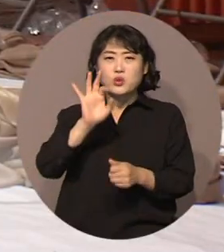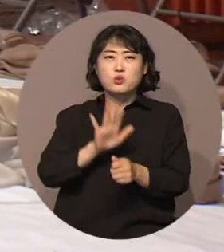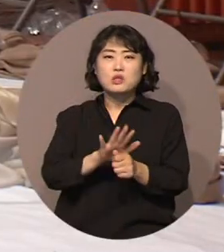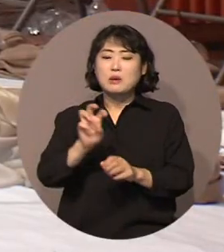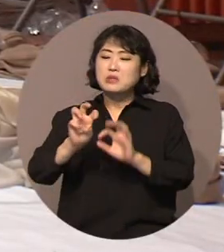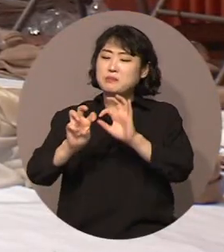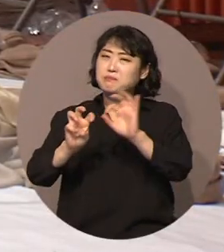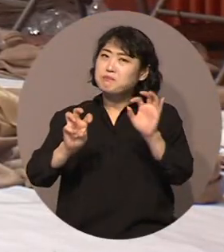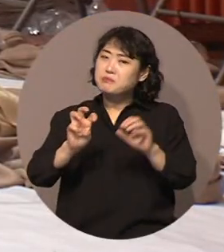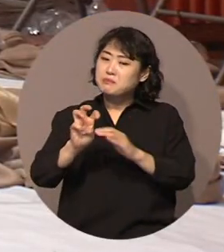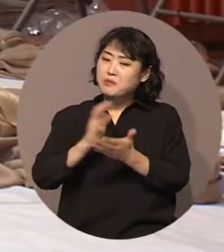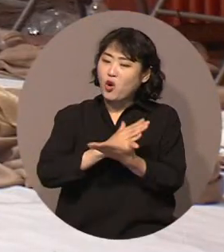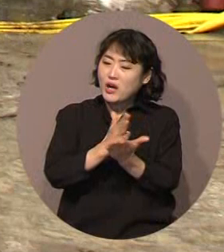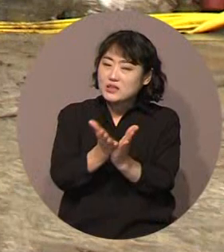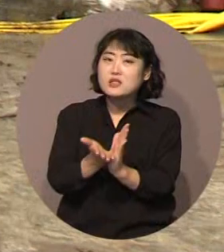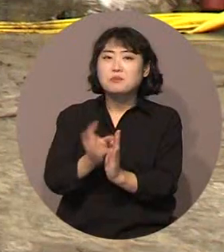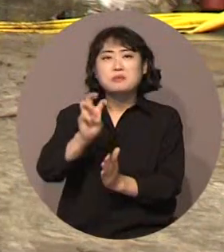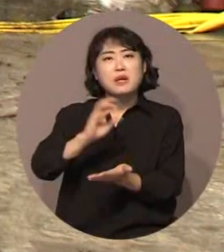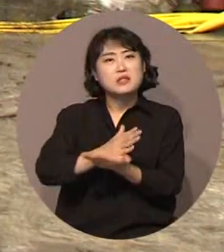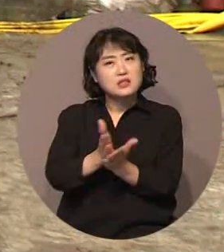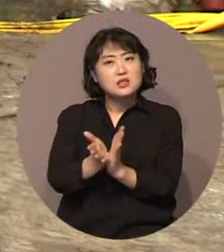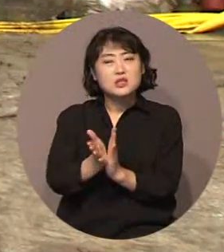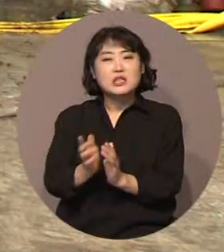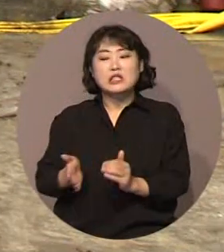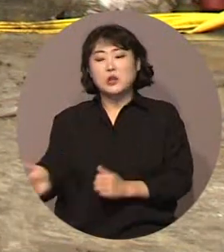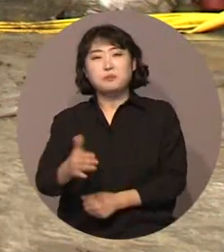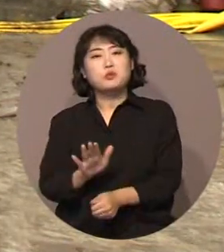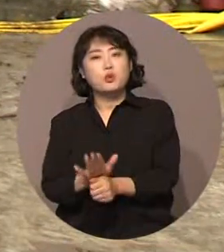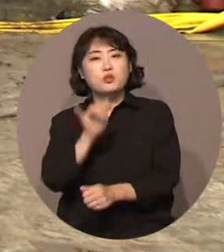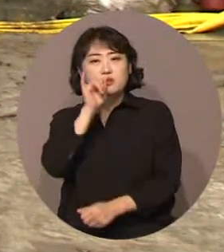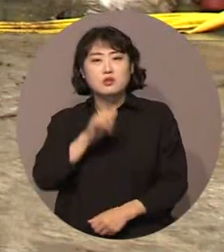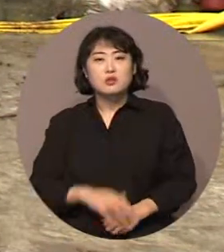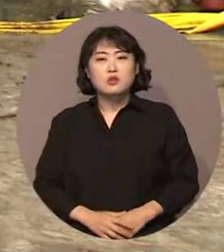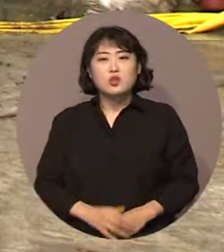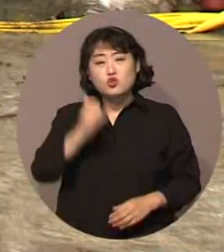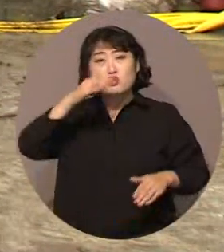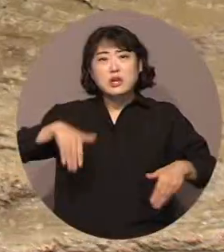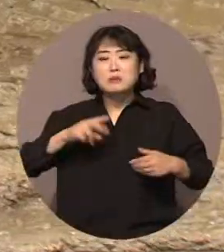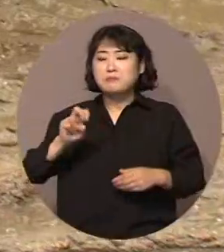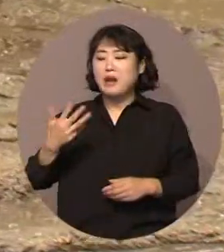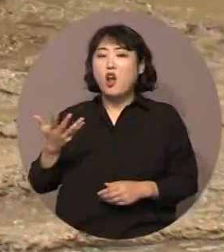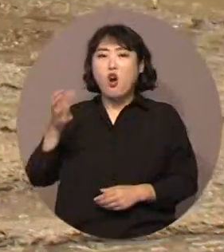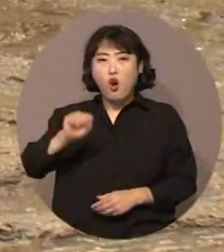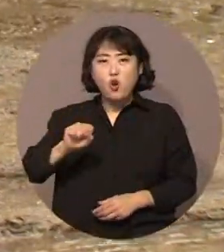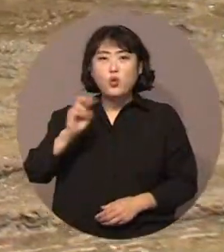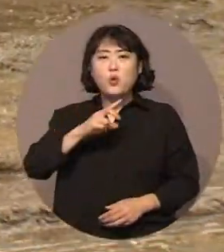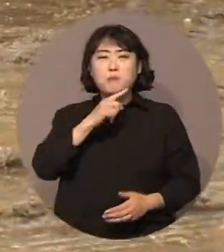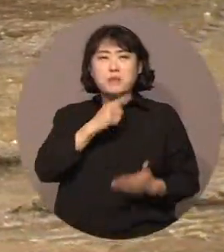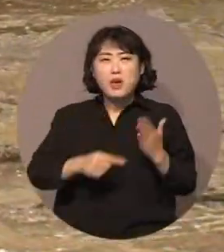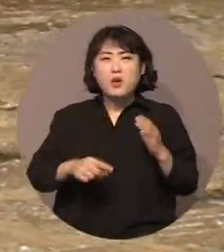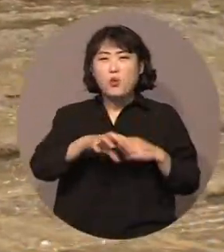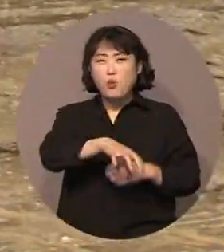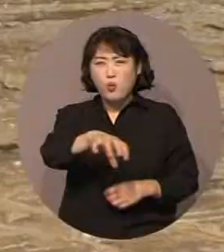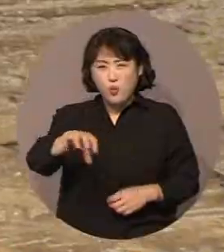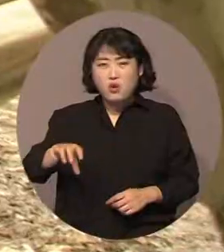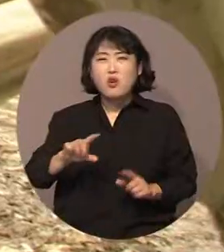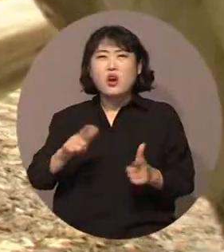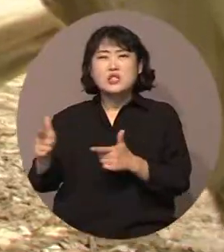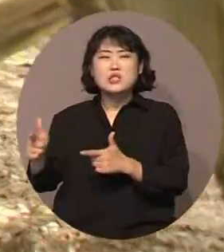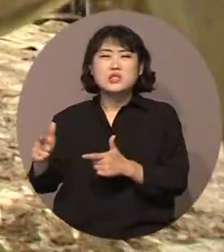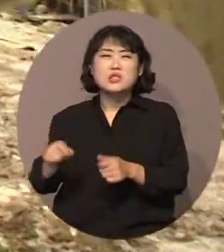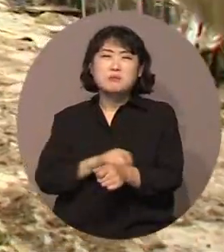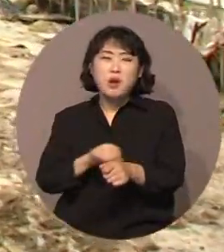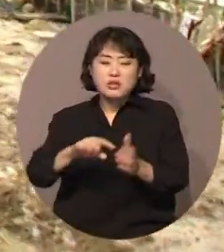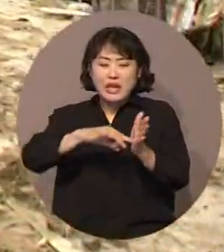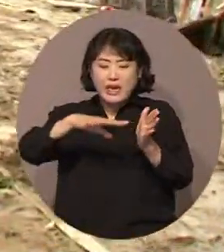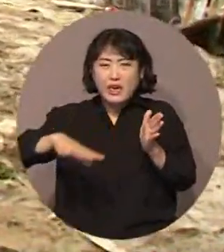30여 가지 간접 지원을 합니다. 충남도도 특별재난지역에 28억 원을 비롯해 수해 지역에 행정안전부